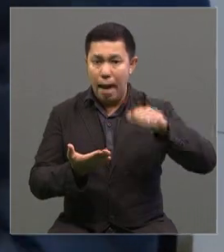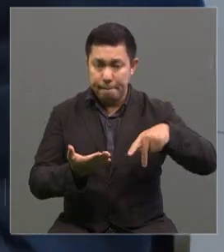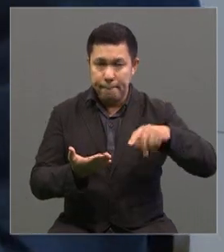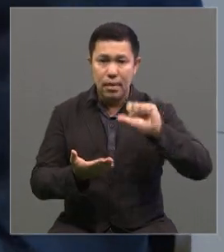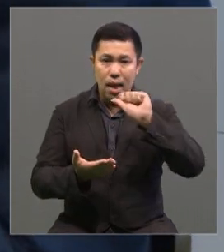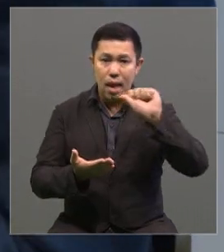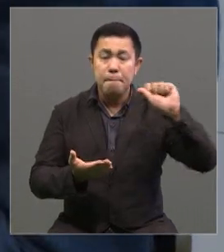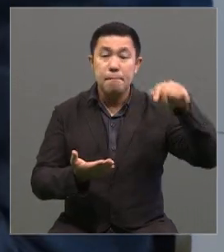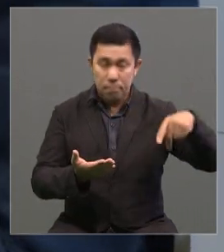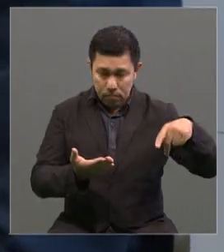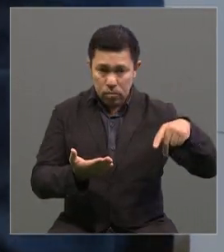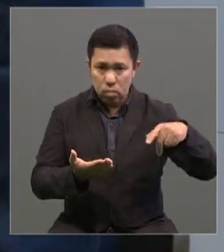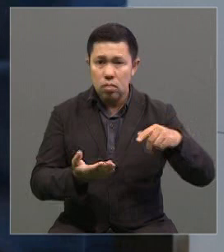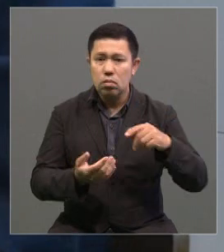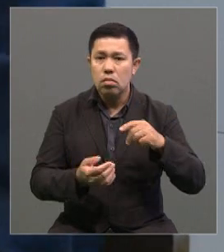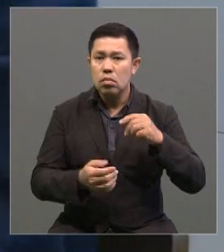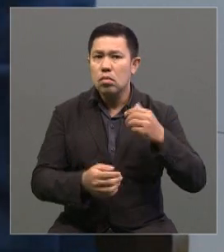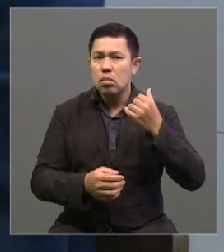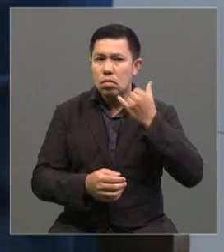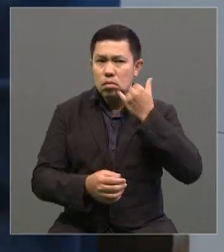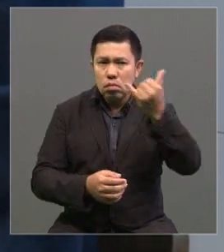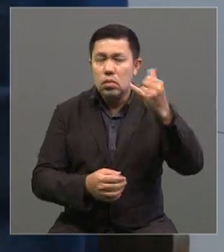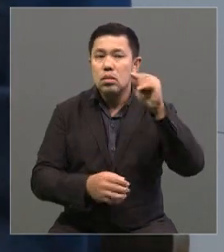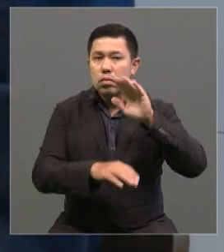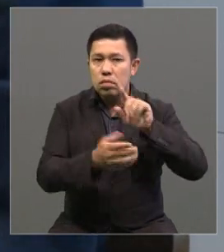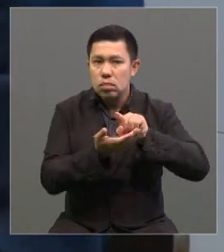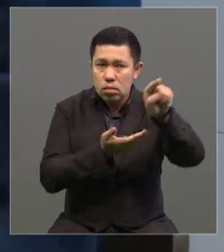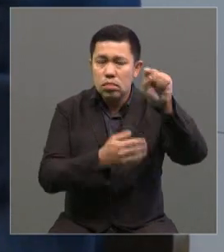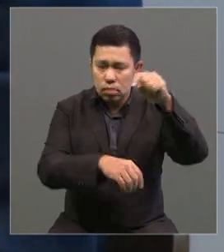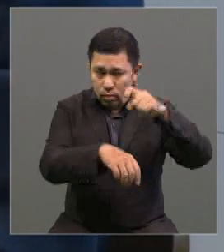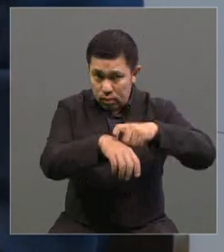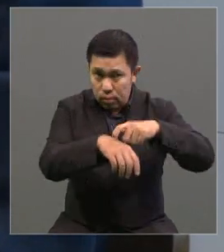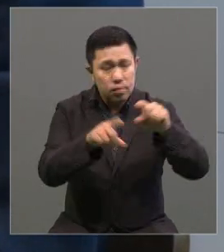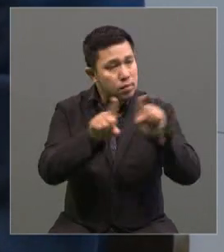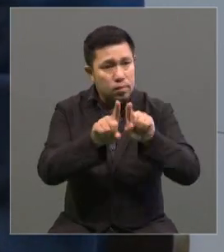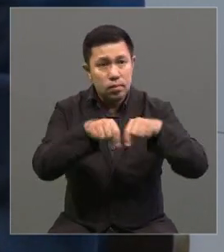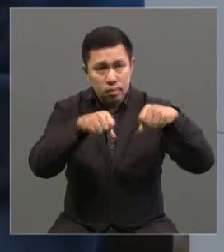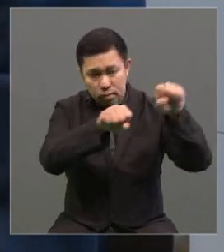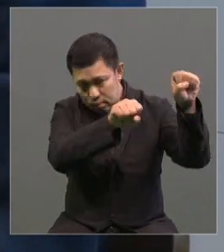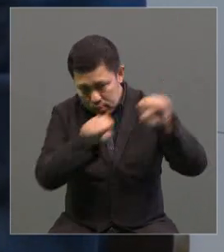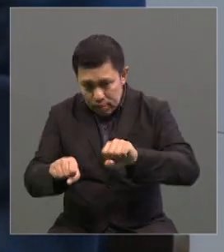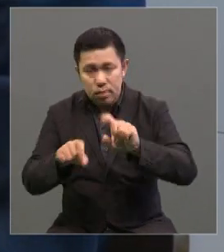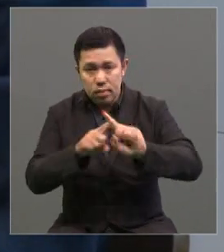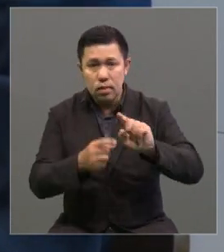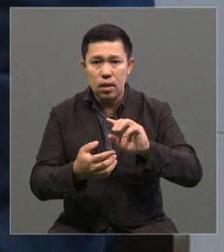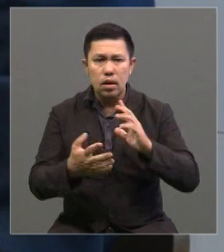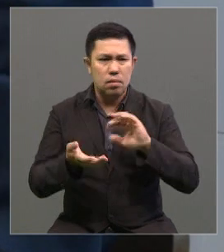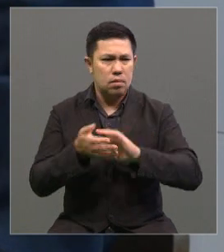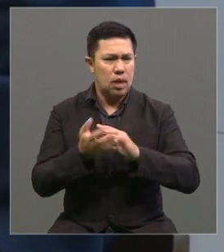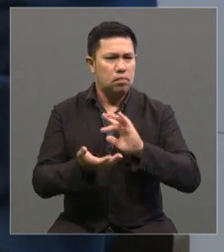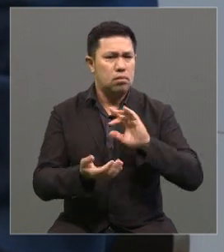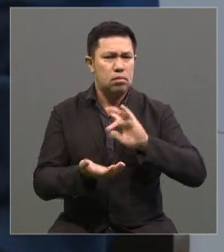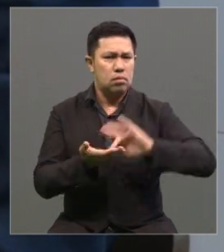ใช่ไหมครับอันนี้ก็เป็นปัญหาเดียวกับพี่น้องประกอบการของแท็กซี่เหมือนกัน มันต้องมีแอปเหมือนกับ national app แ